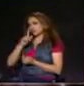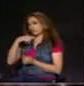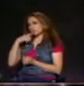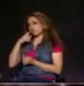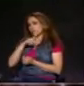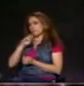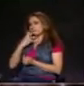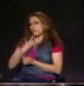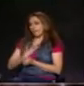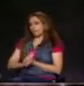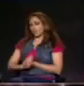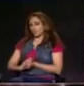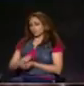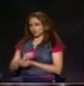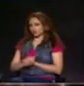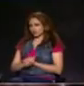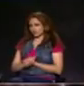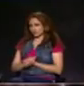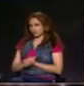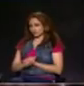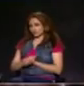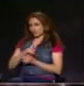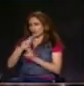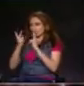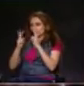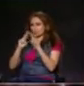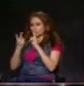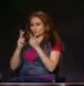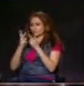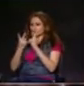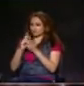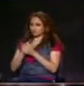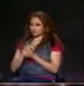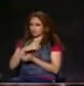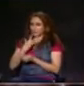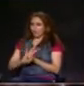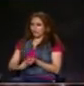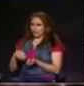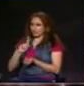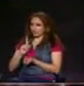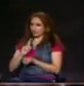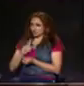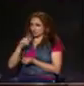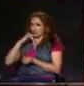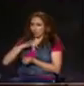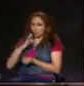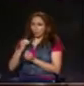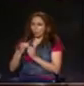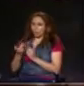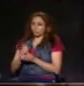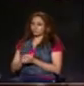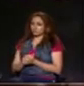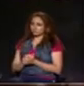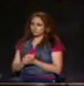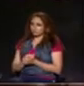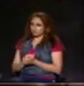الشعور بالامان. في حاجتين مختلفتين مع بعض، انت عندك نقص في الشعور بالامان. انت من جواكي ايه؟ انا